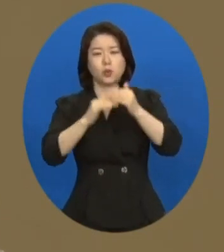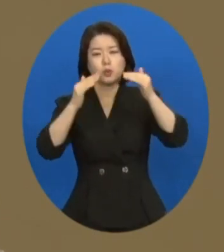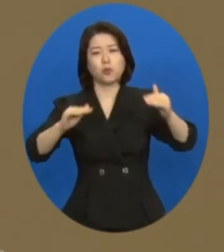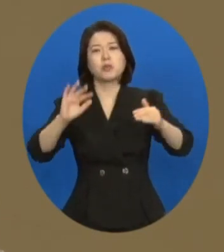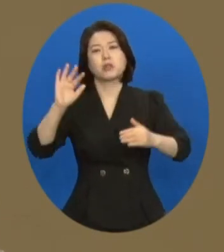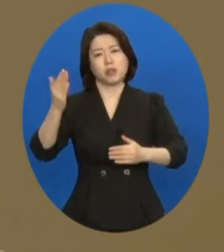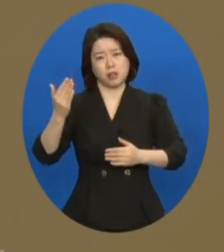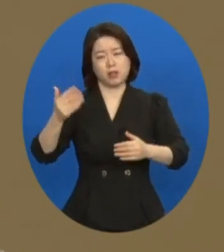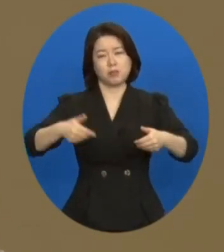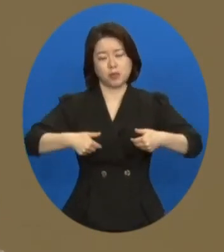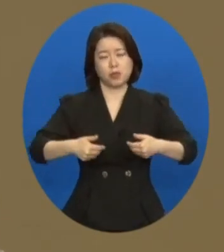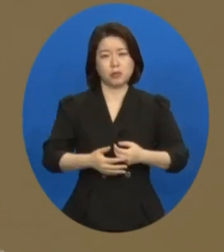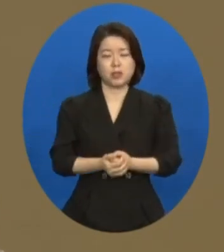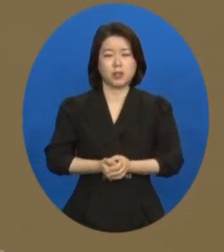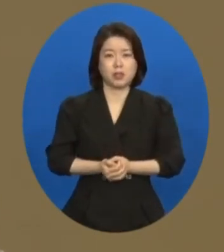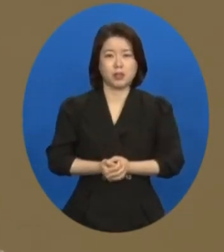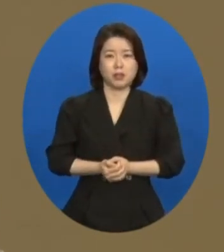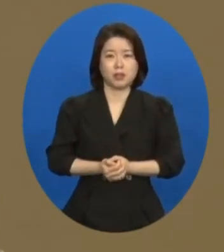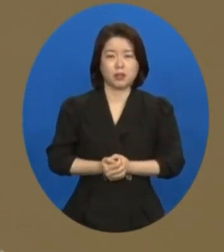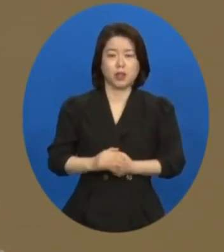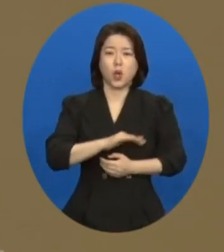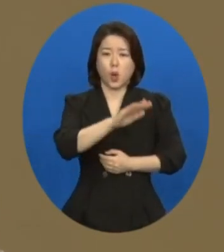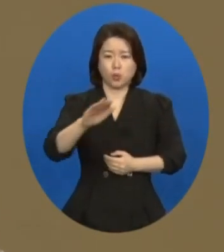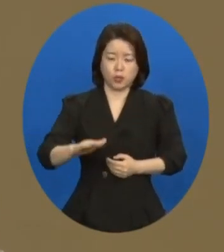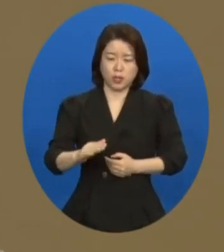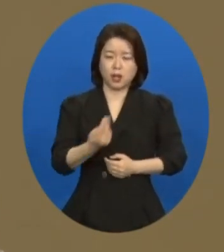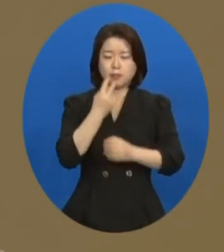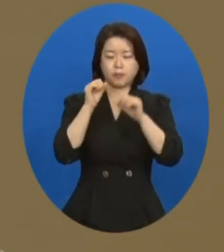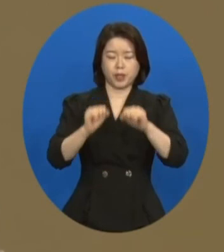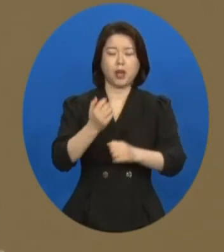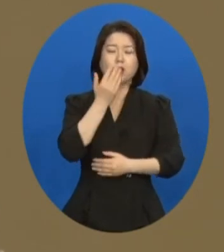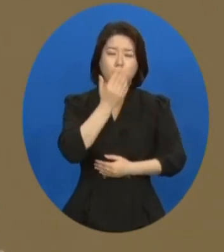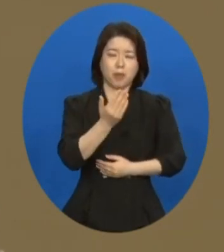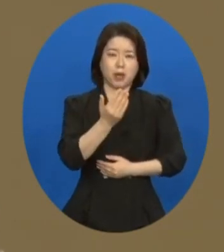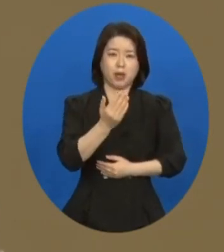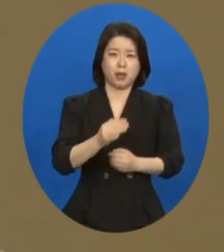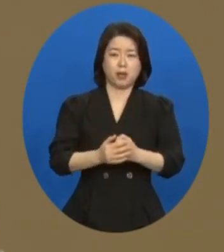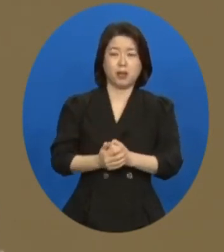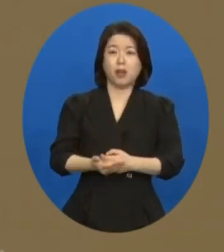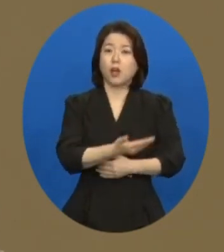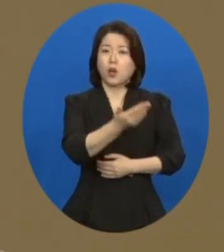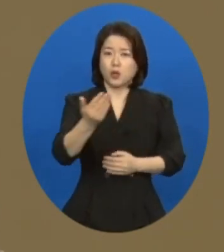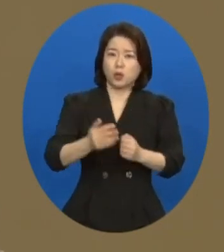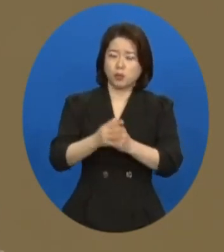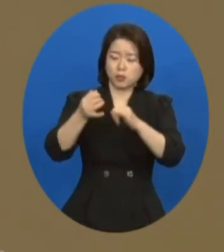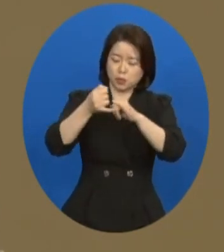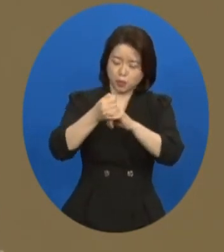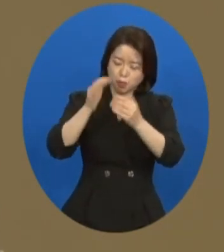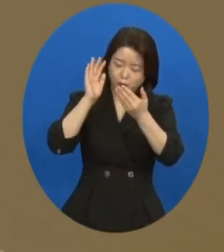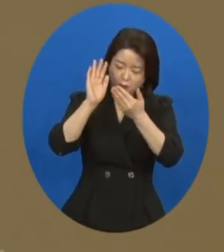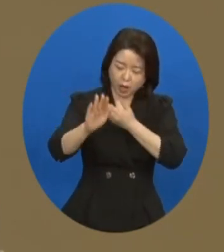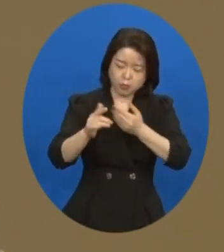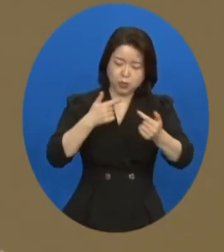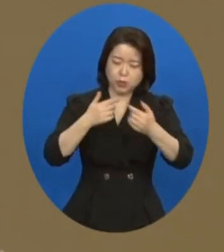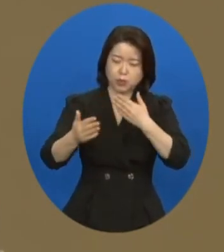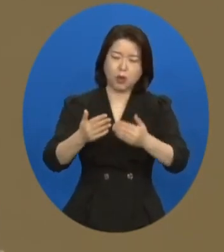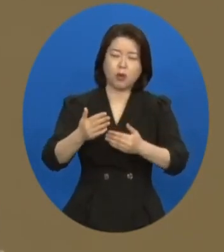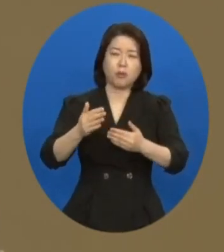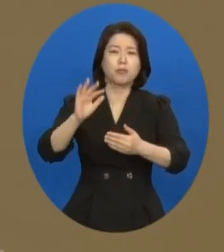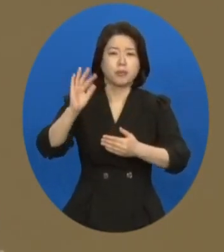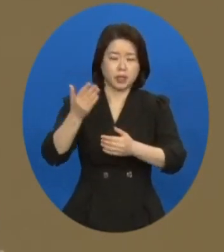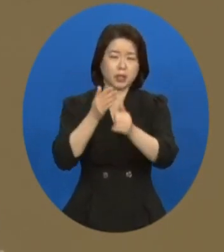겁니다 그러면 우리가 살아요 여러분 앞으로 경험할 수 있게 되길